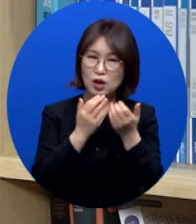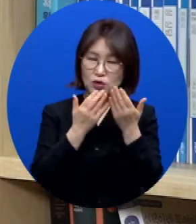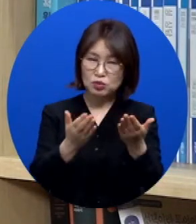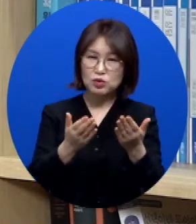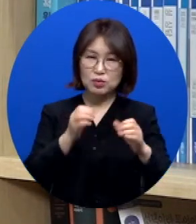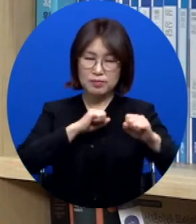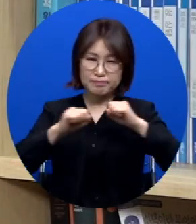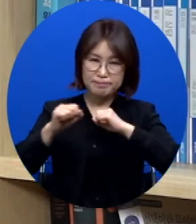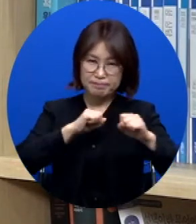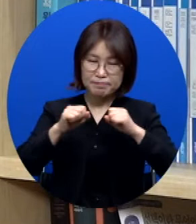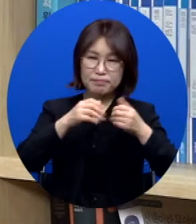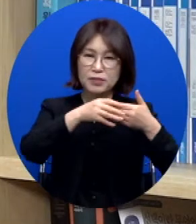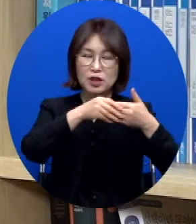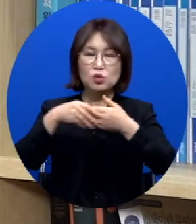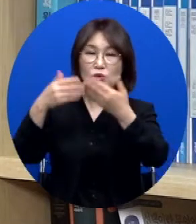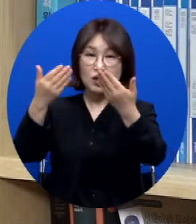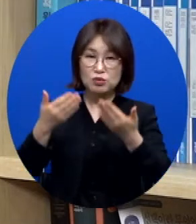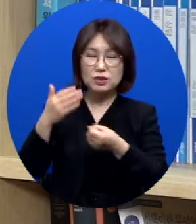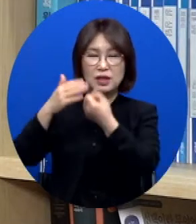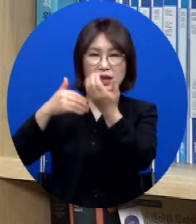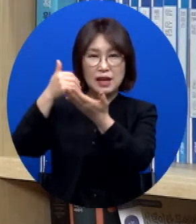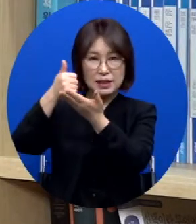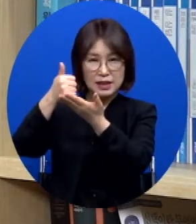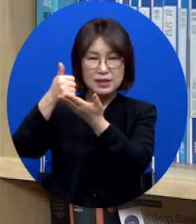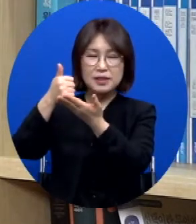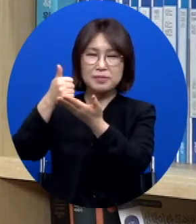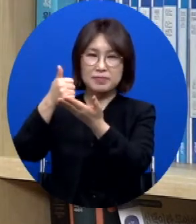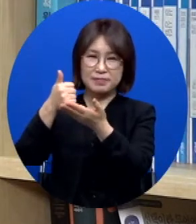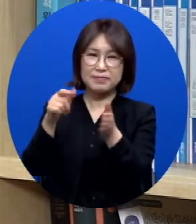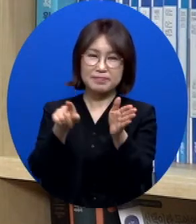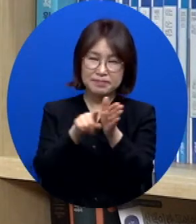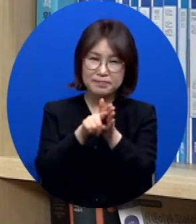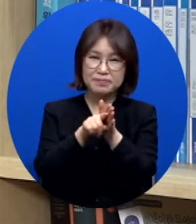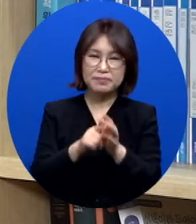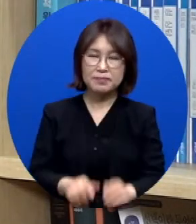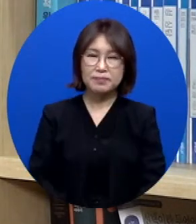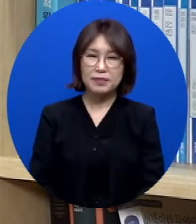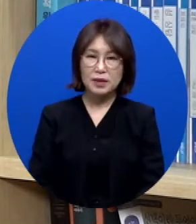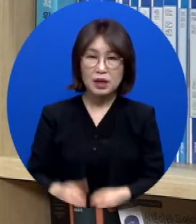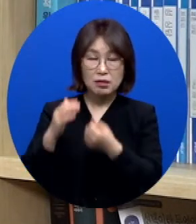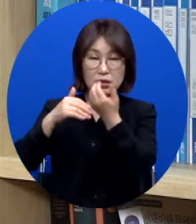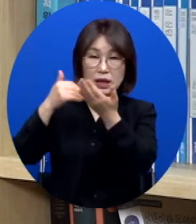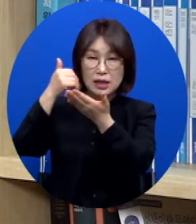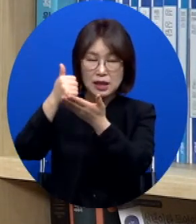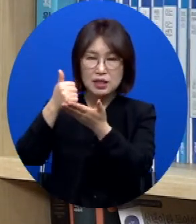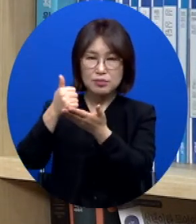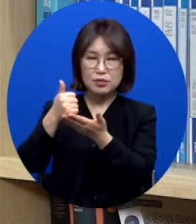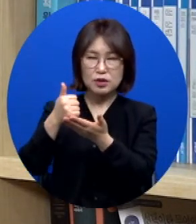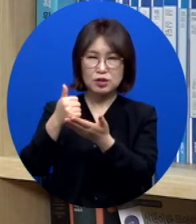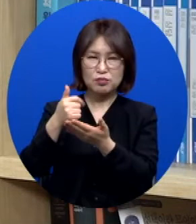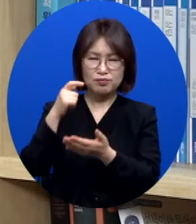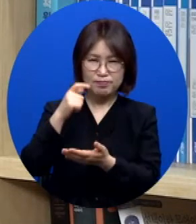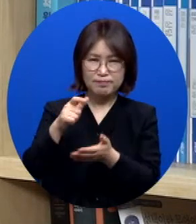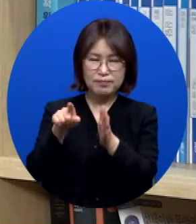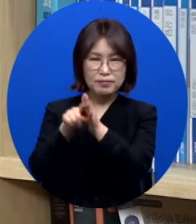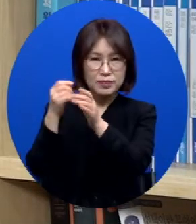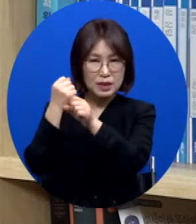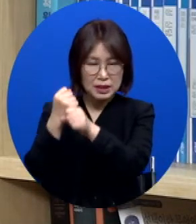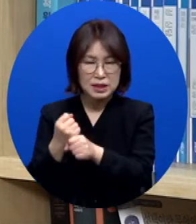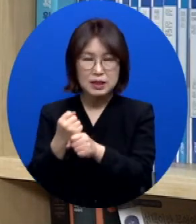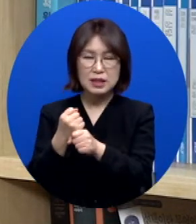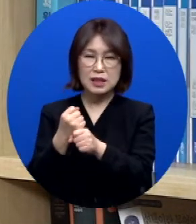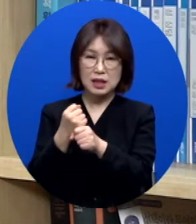역사하시며 인도해 주시는 그런 하나님이시라 믿습니다. 그런 하나님을 굳게 의지하고